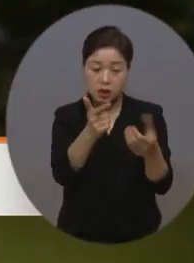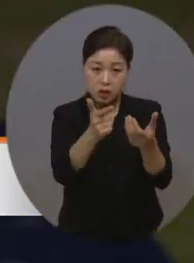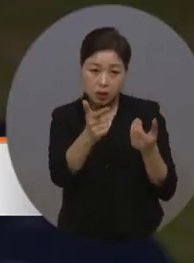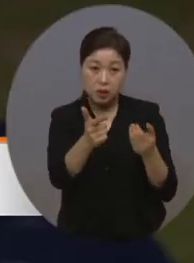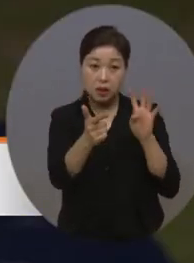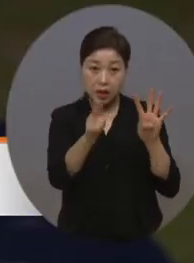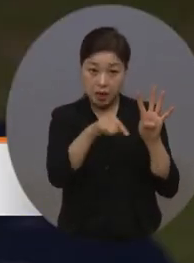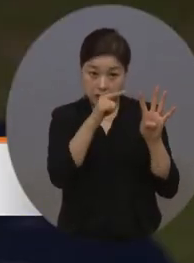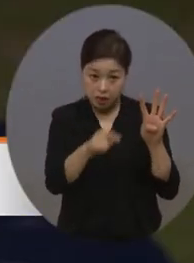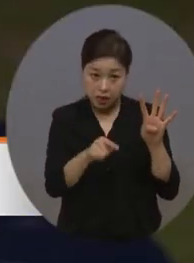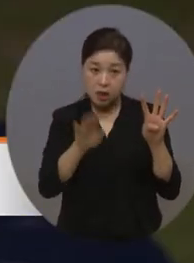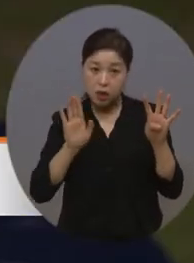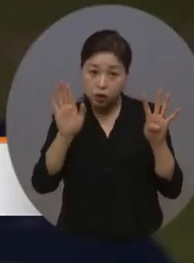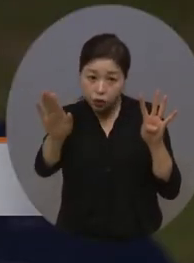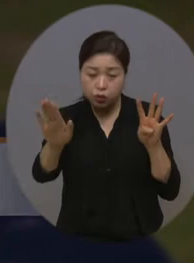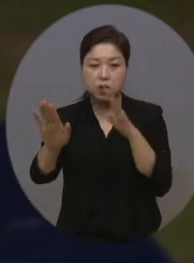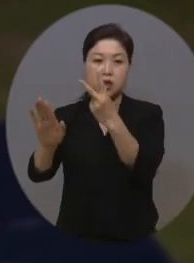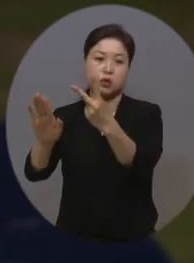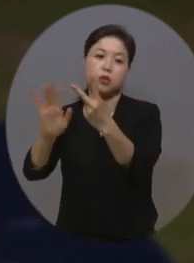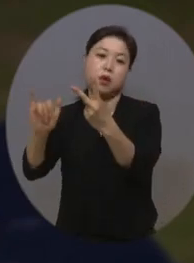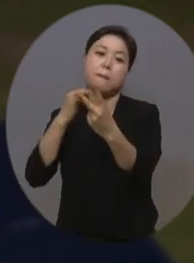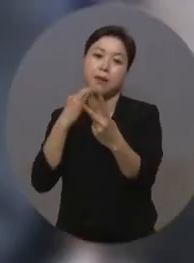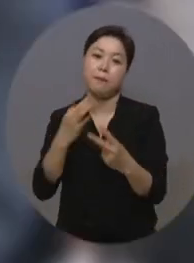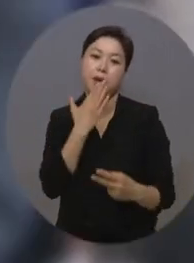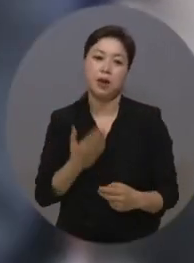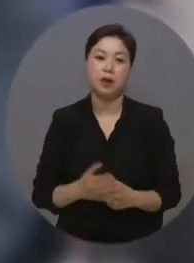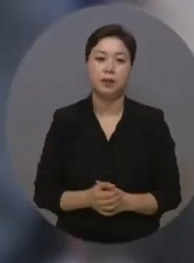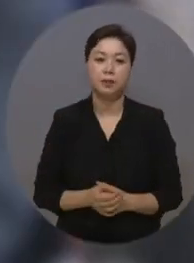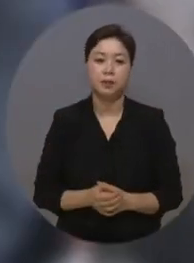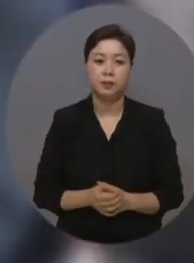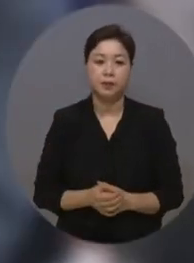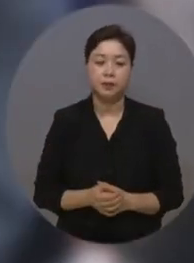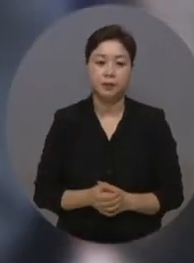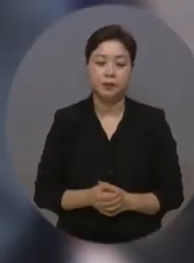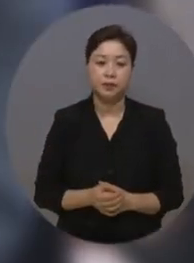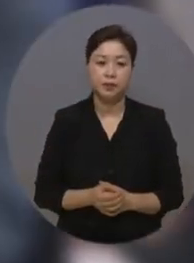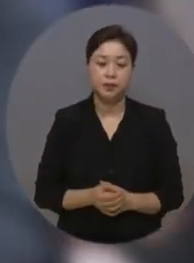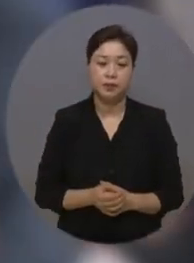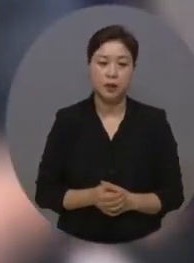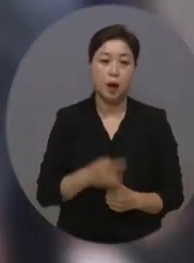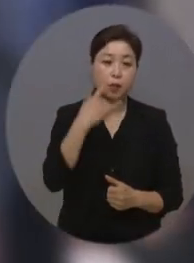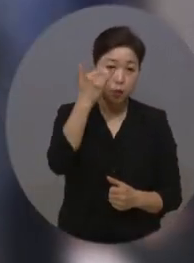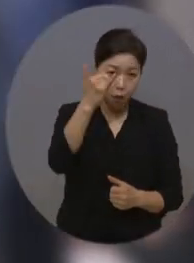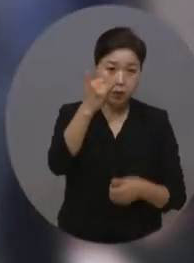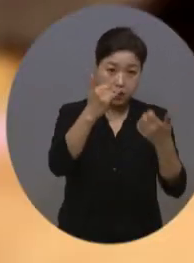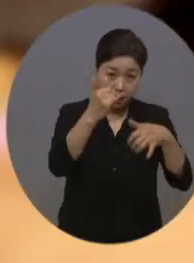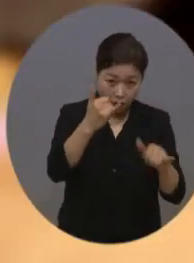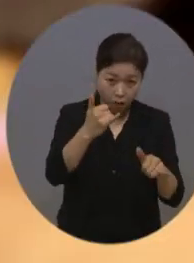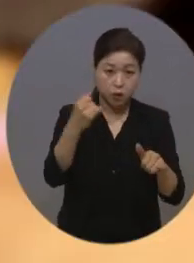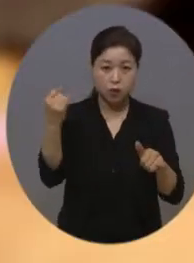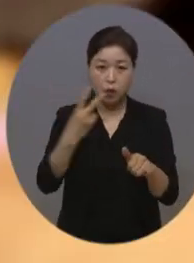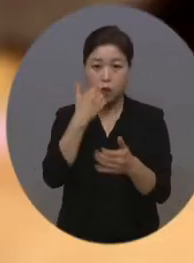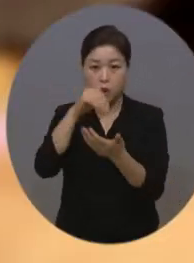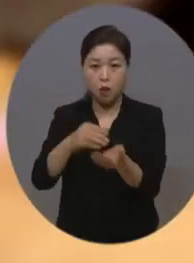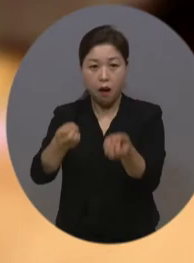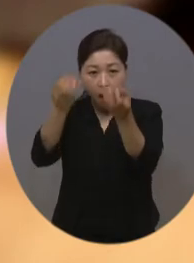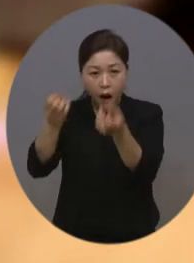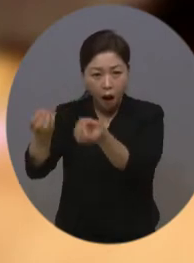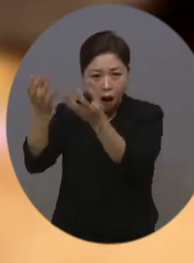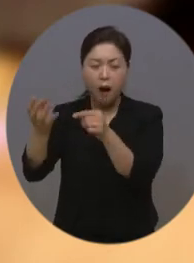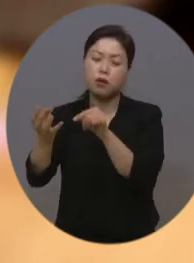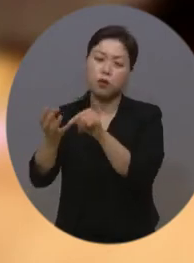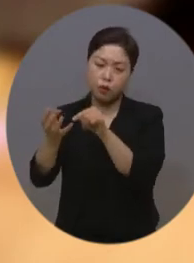이후에는 2인까지 허용됩니다 직계 가족과 돌잔치 등 도 예외는 없습니다 동거